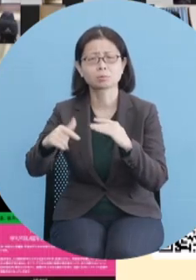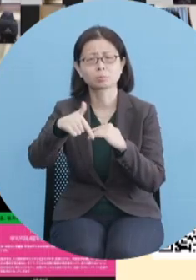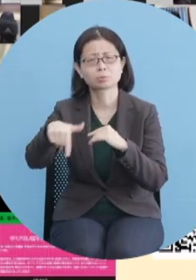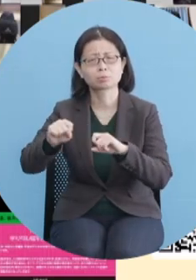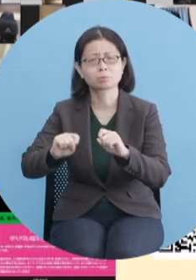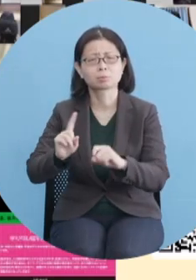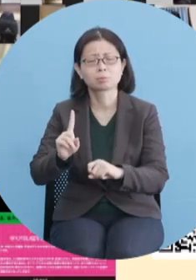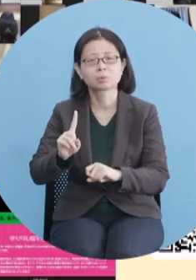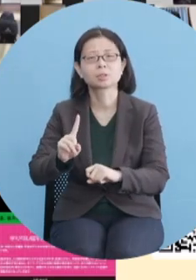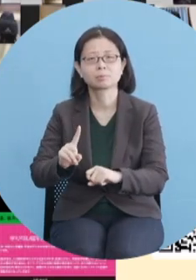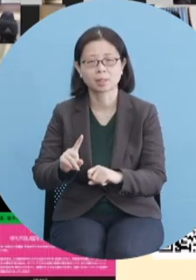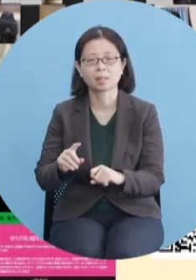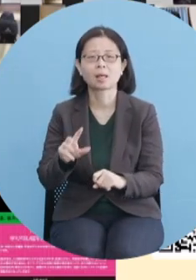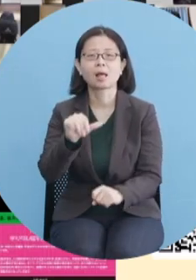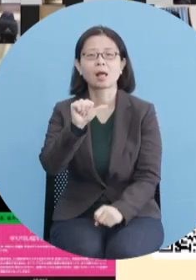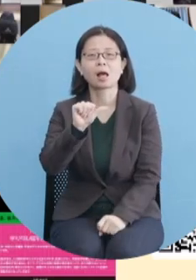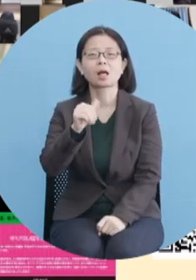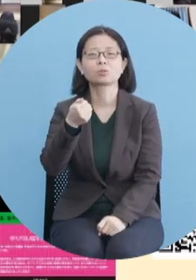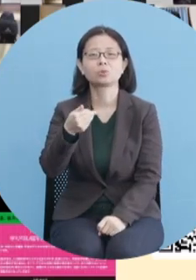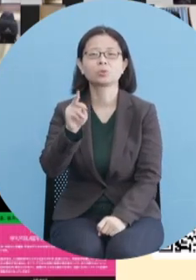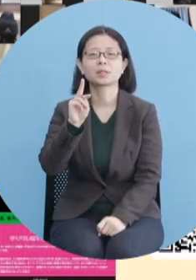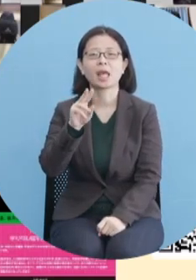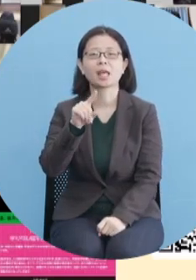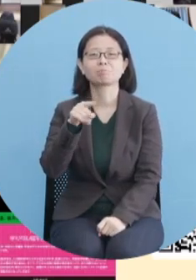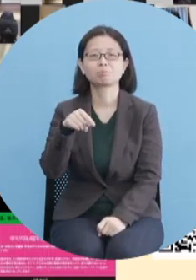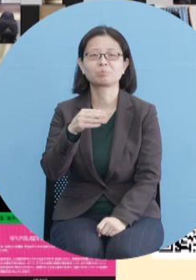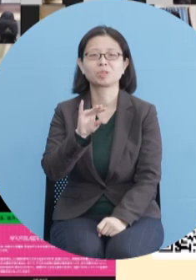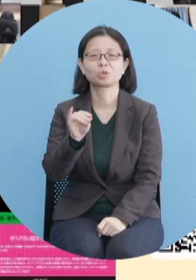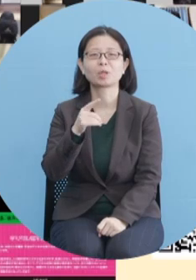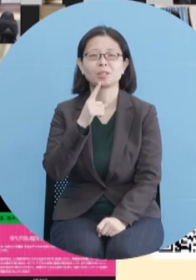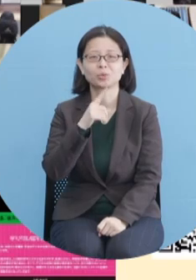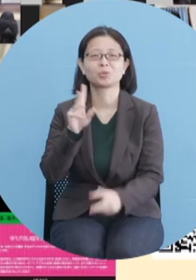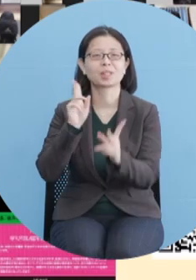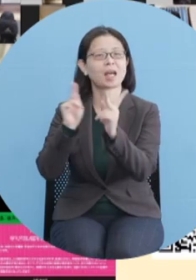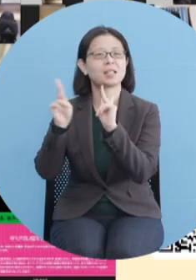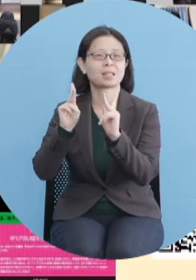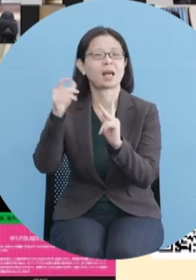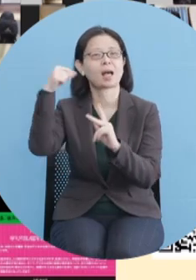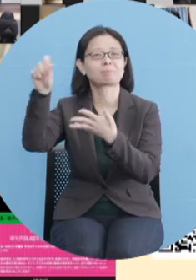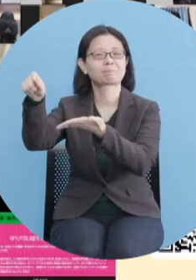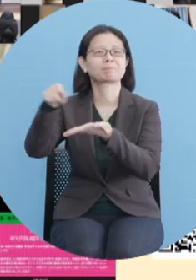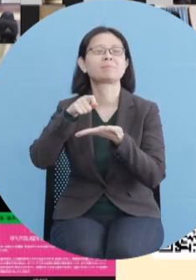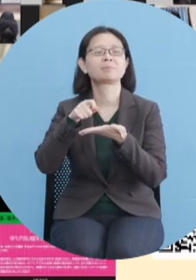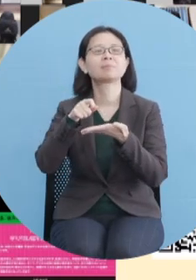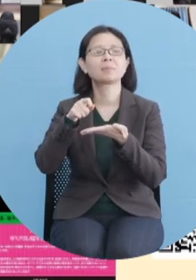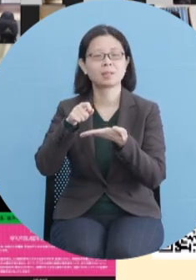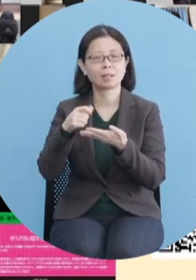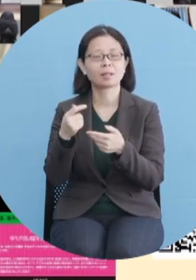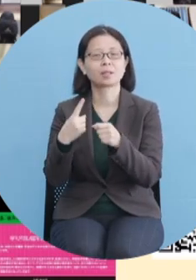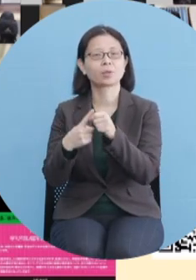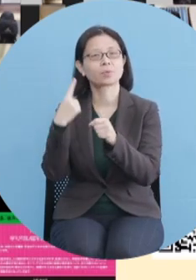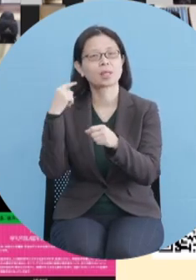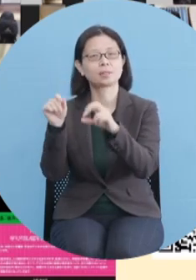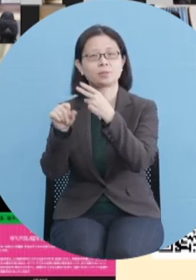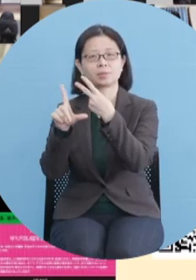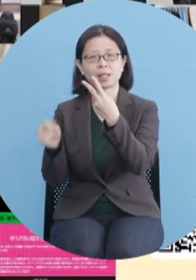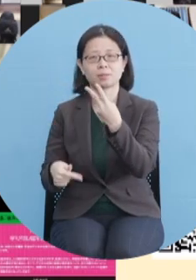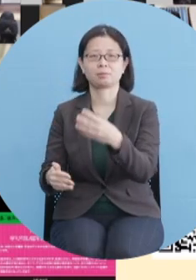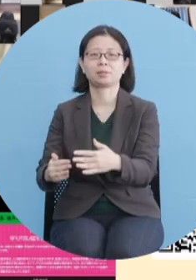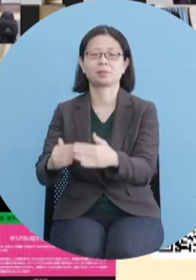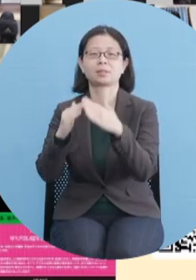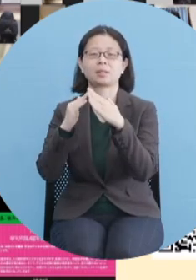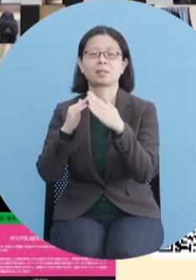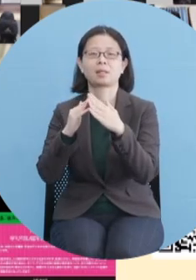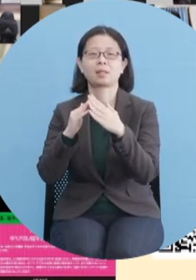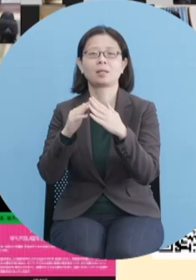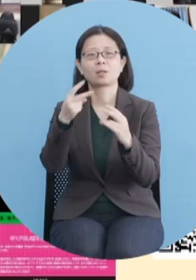アクセンチュアさんのプレゼによりましてえ昨年10月に立ち上げましたま県内の高校生20名